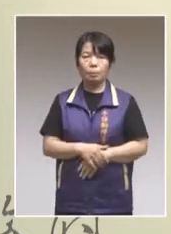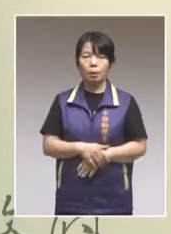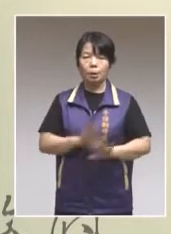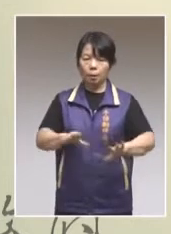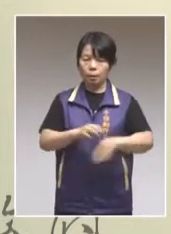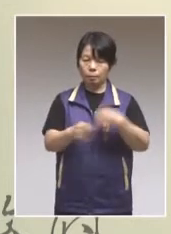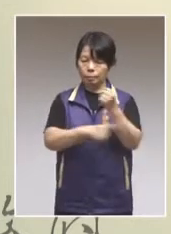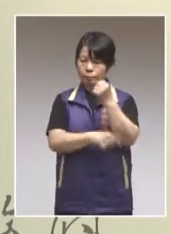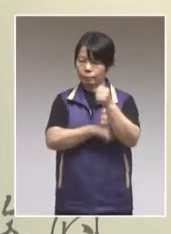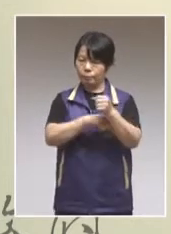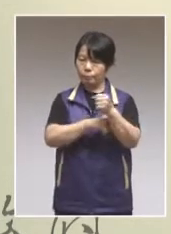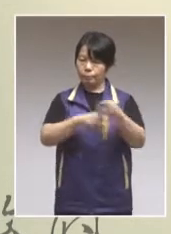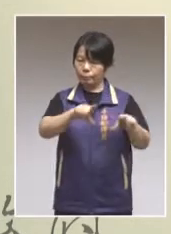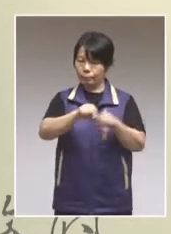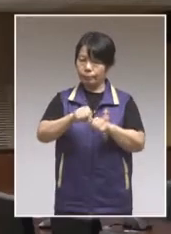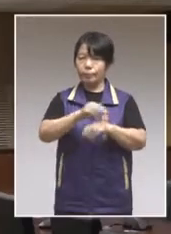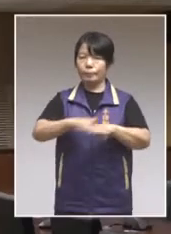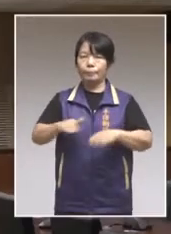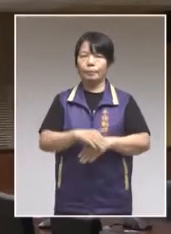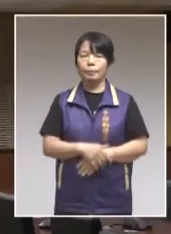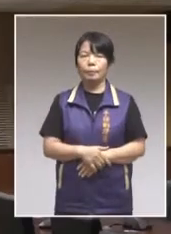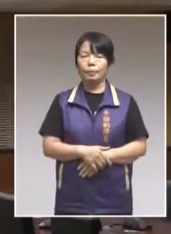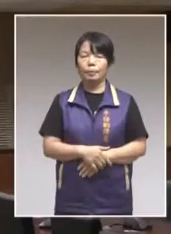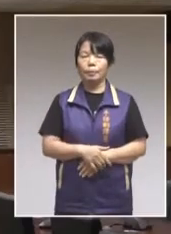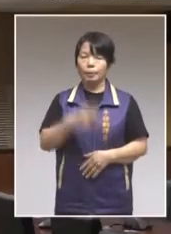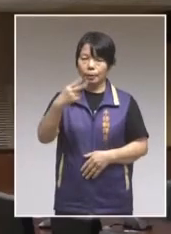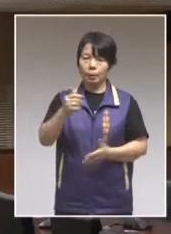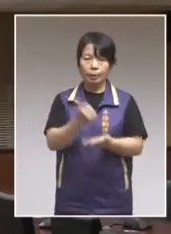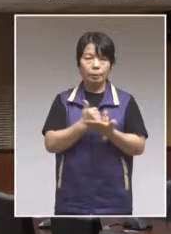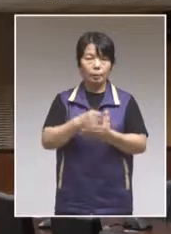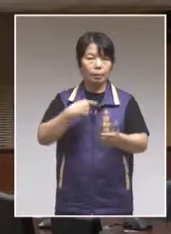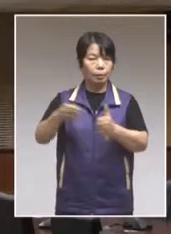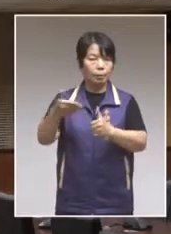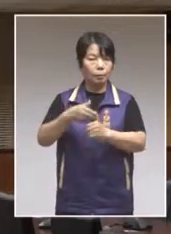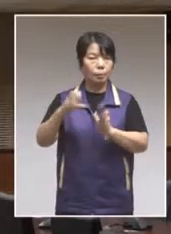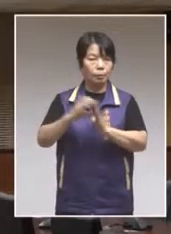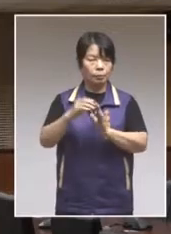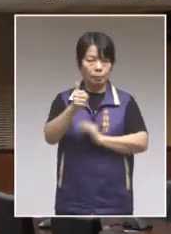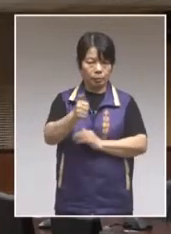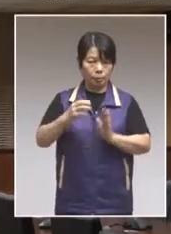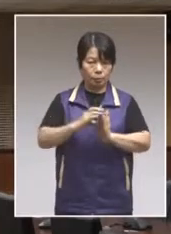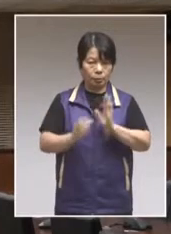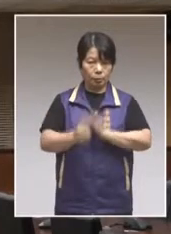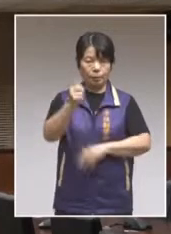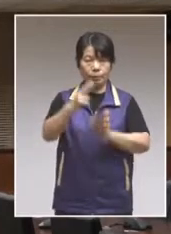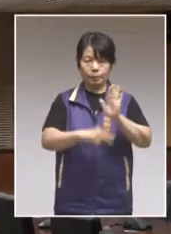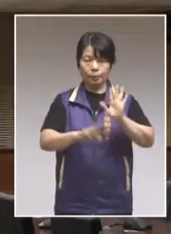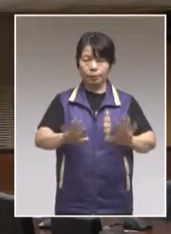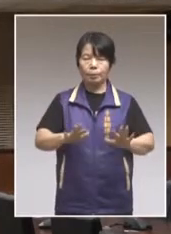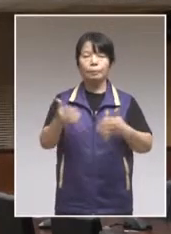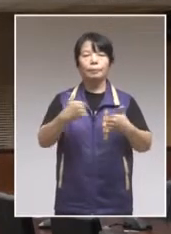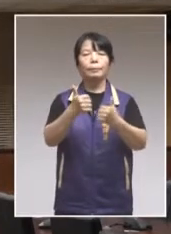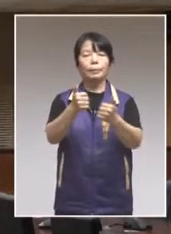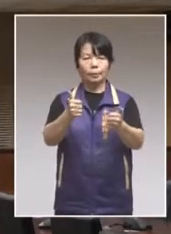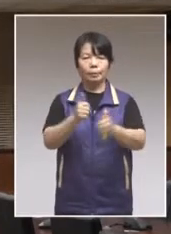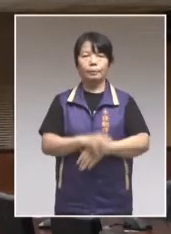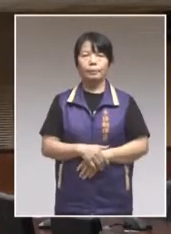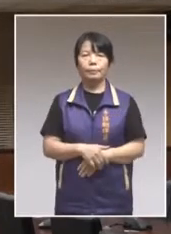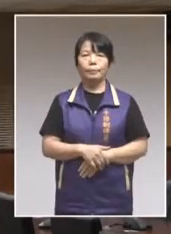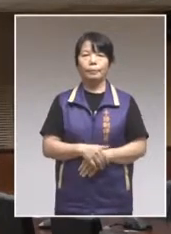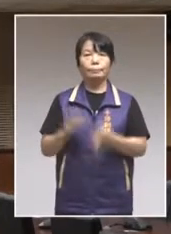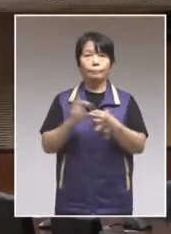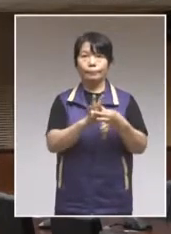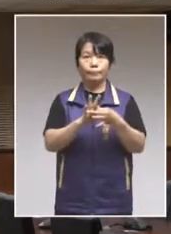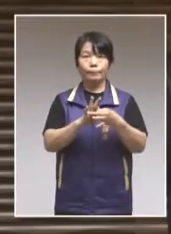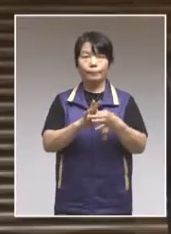规定办理。以上说明。 好，谢谢，我再请教育局谢局长说明。 好，谢谢提问。那有关于我